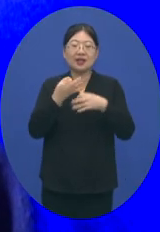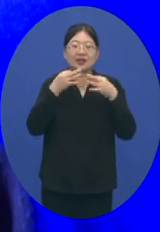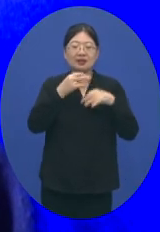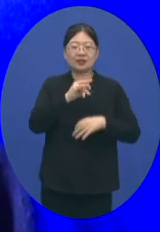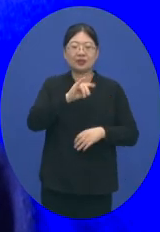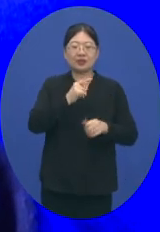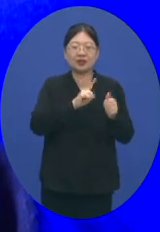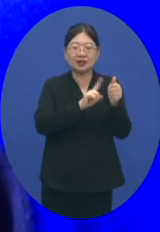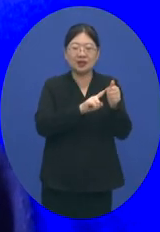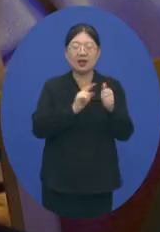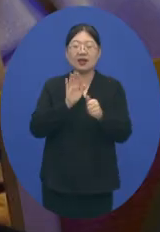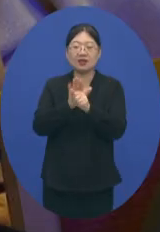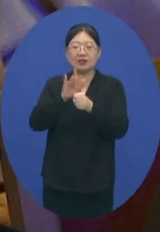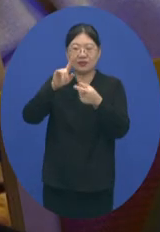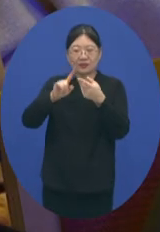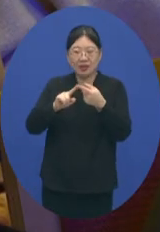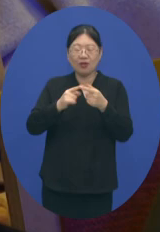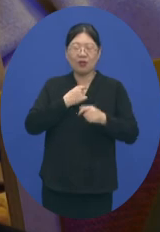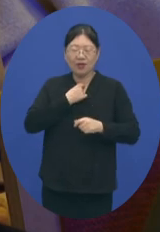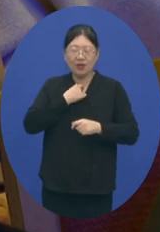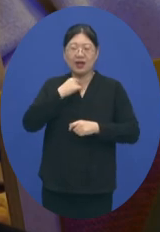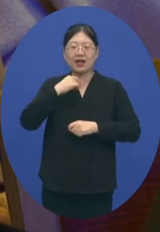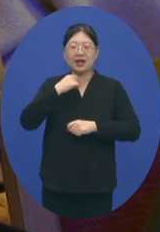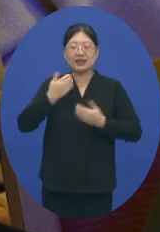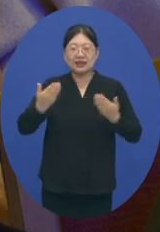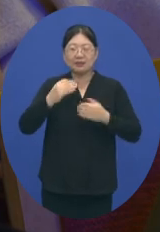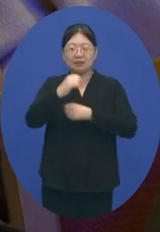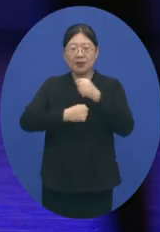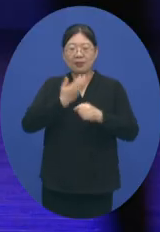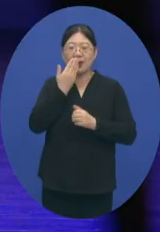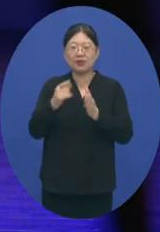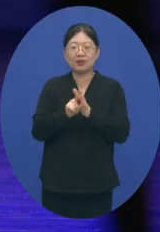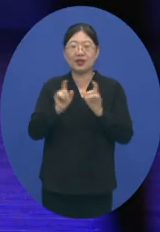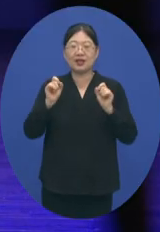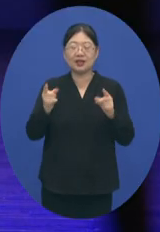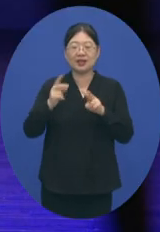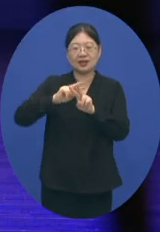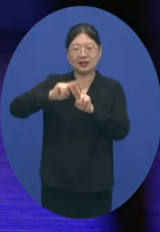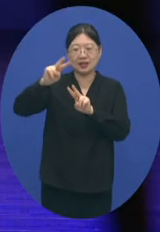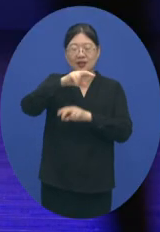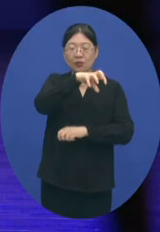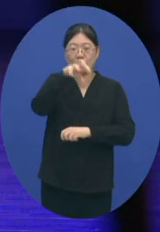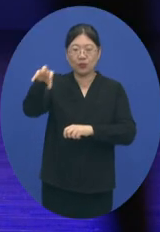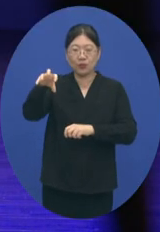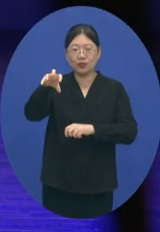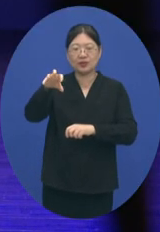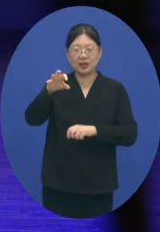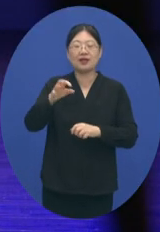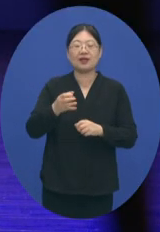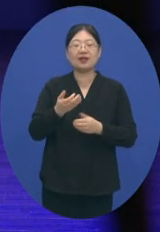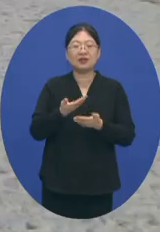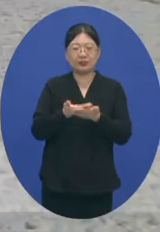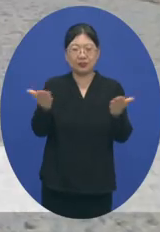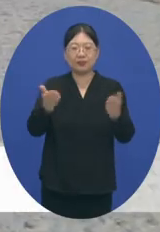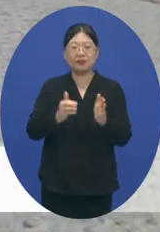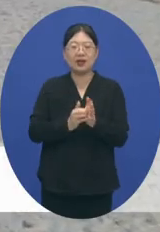지사. 응원했던 그대로 하고픈 일을 마음껏 펼칠 수 있도록 기회 사다리가 곳곳에 펼쳐진 한 해였습니다.